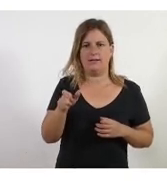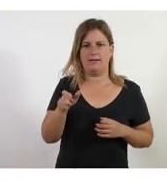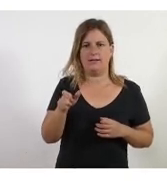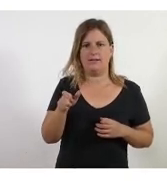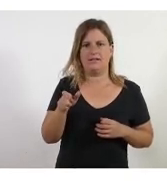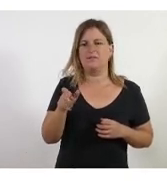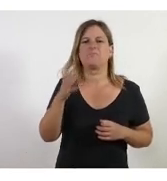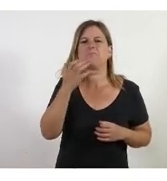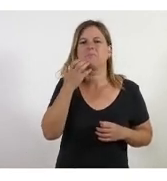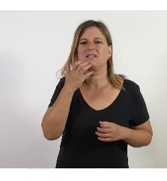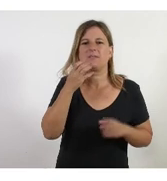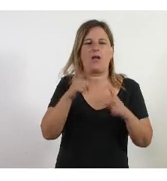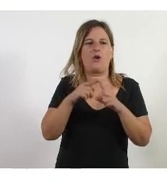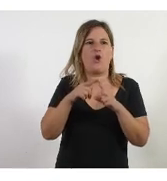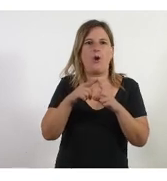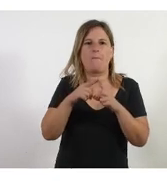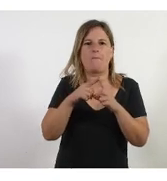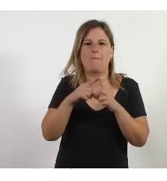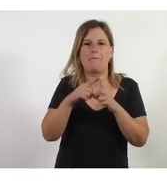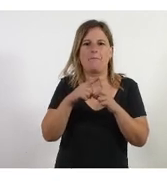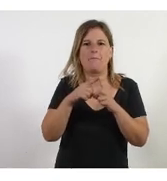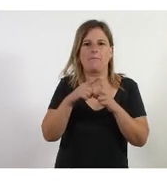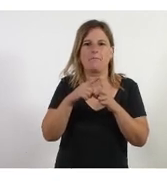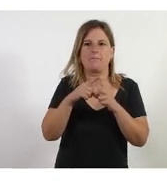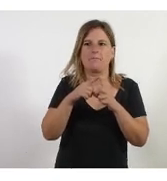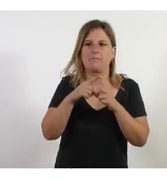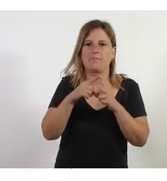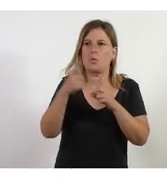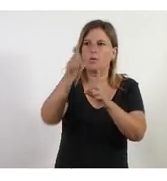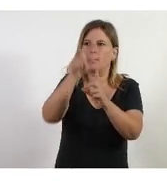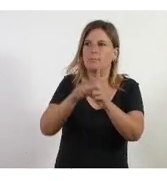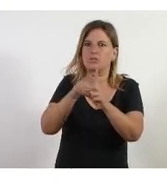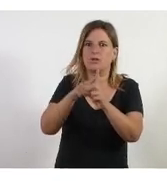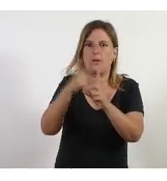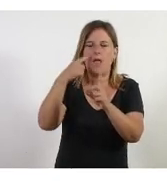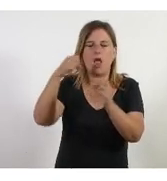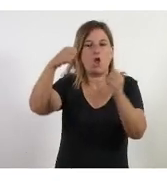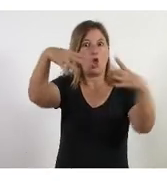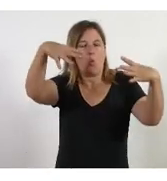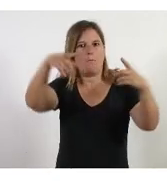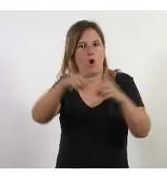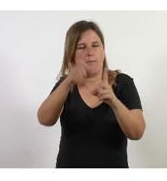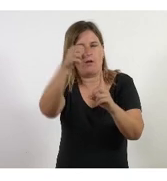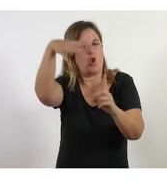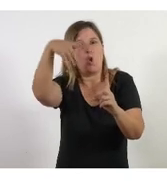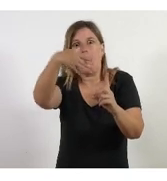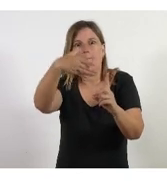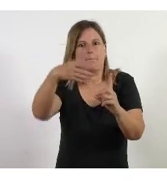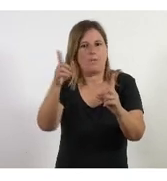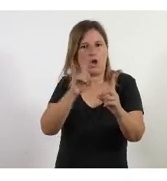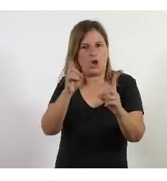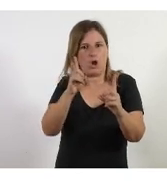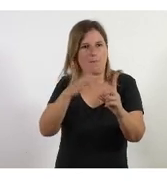no sé, ho diem d'aquesta manera, que estàs al costat d'una persona i estàs a gust, estàs tranquil, no sé què, no fa